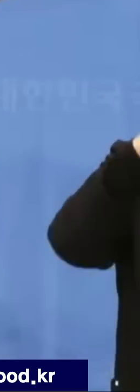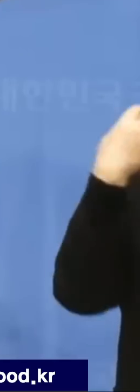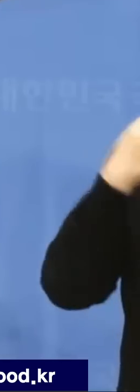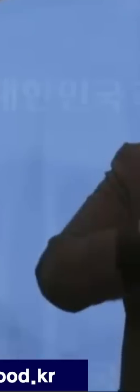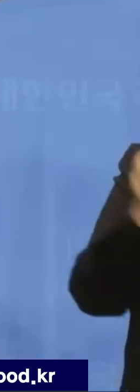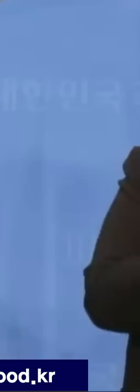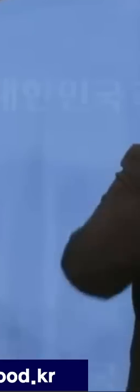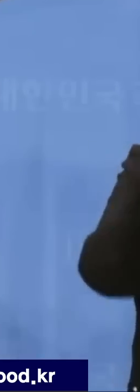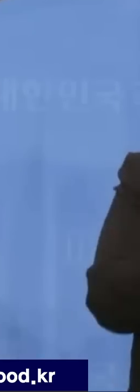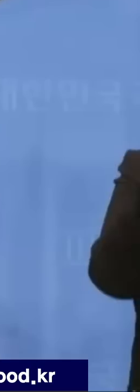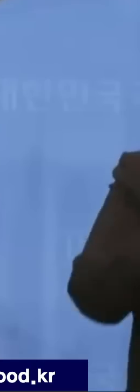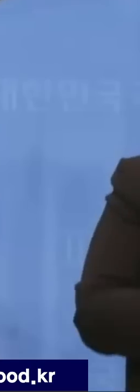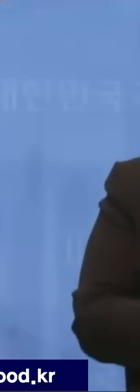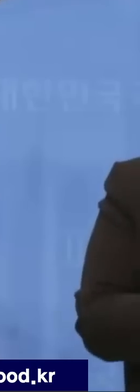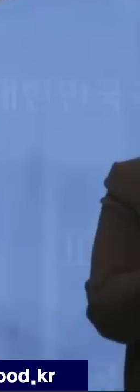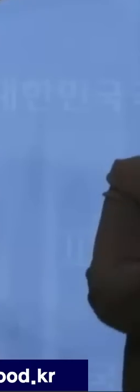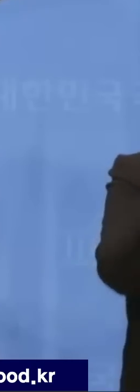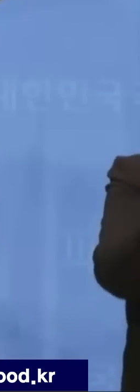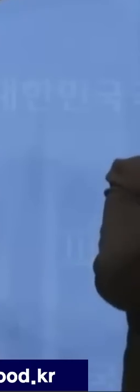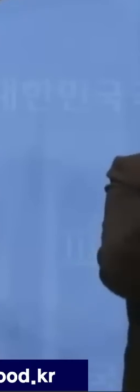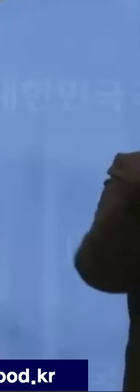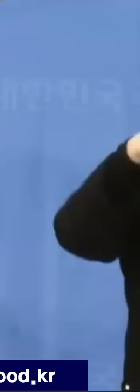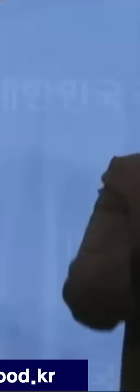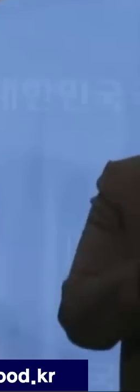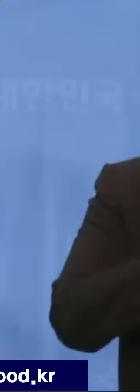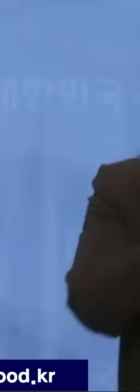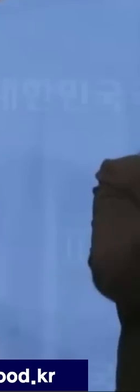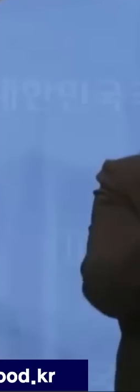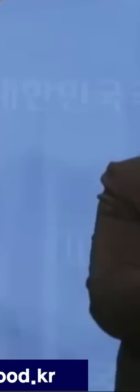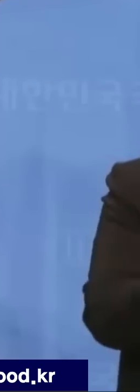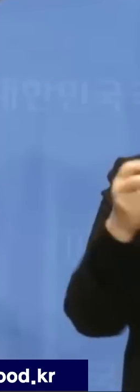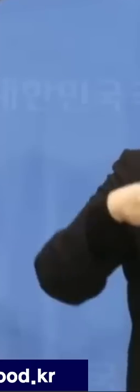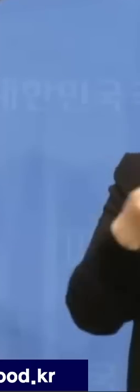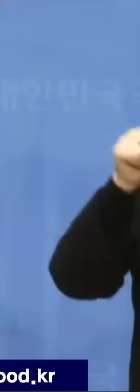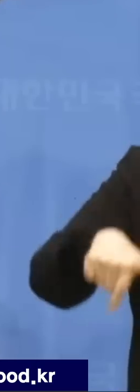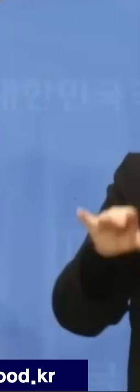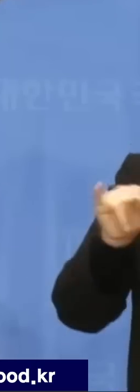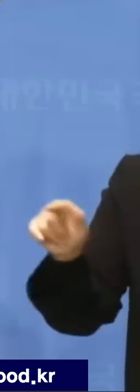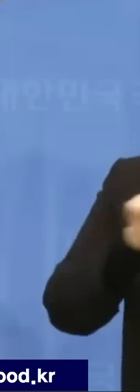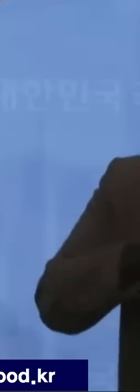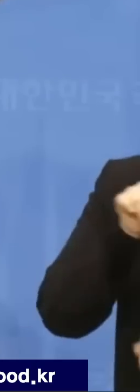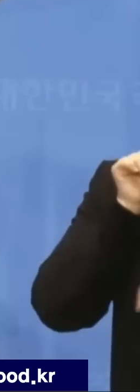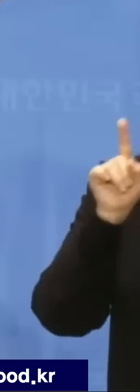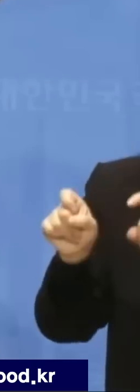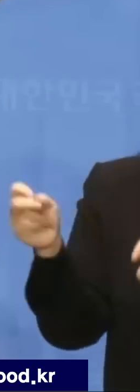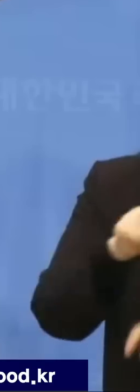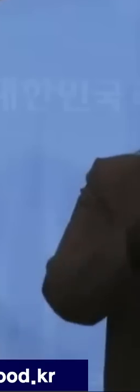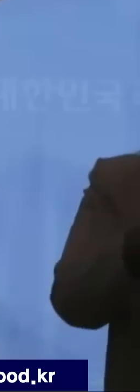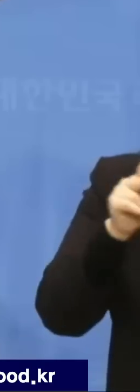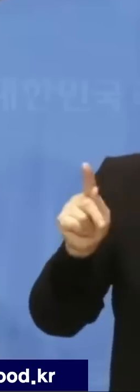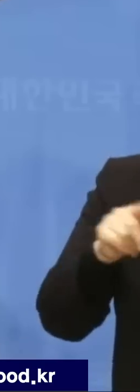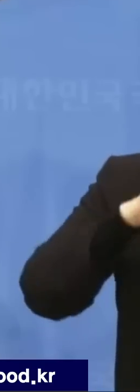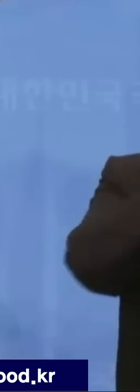국민재산대찾기운동본부는 지난 2017년 다스 의혹, 도곡당 땅 의혹, BBK